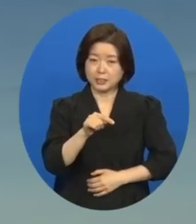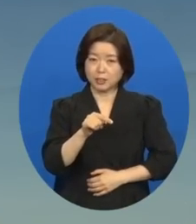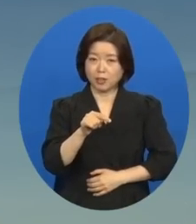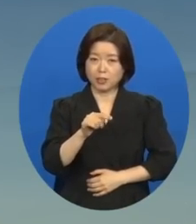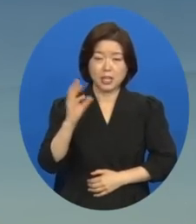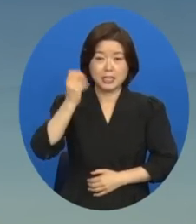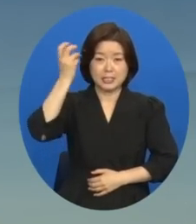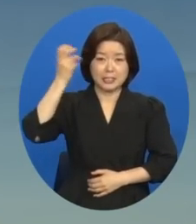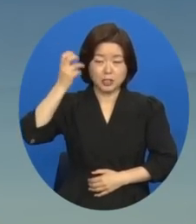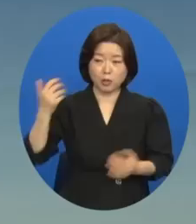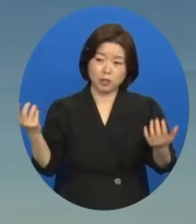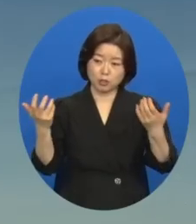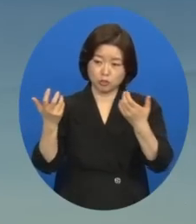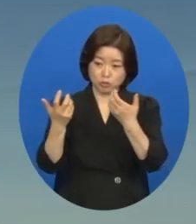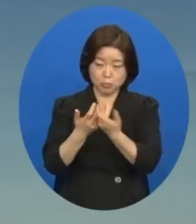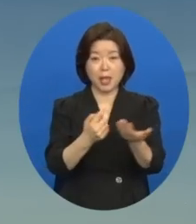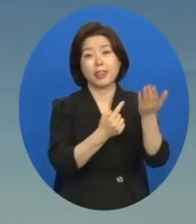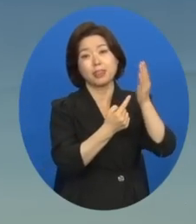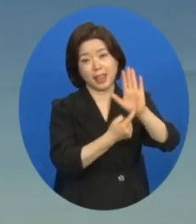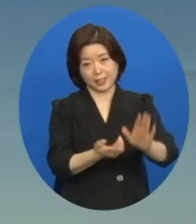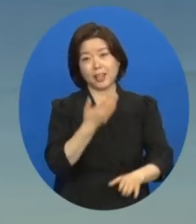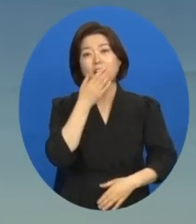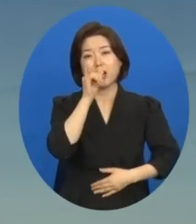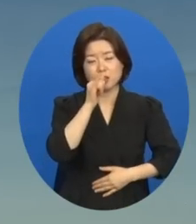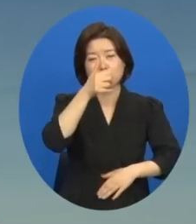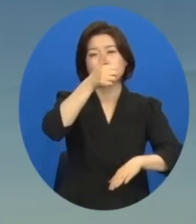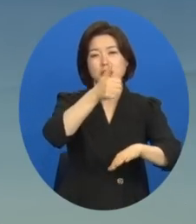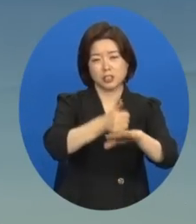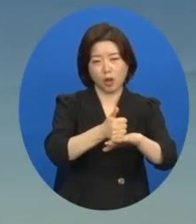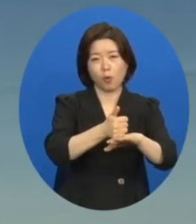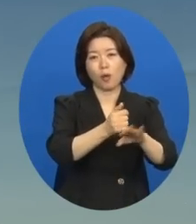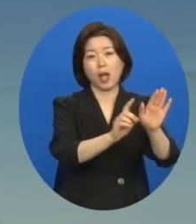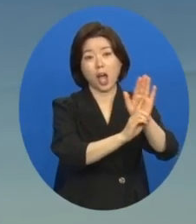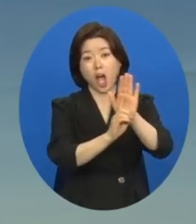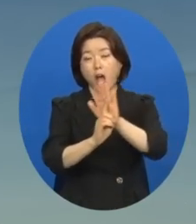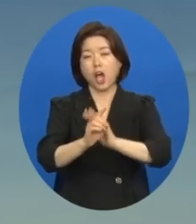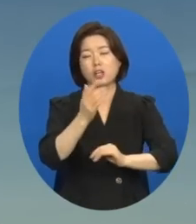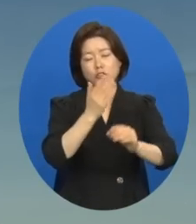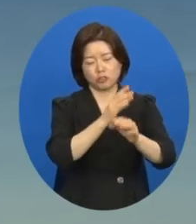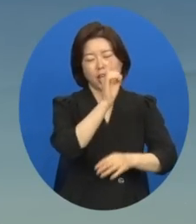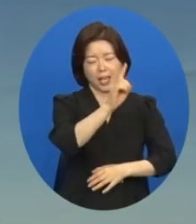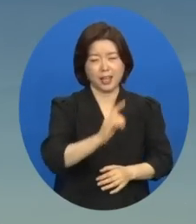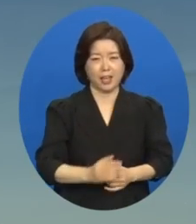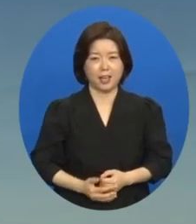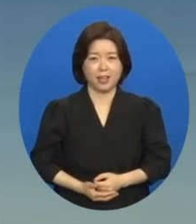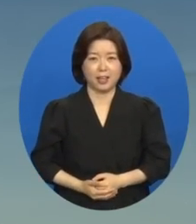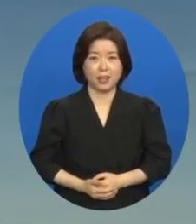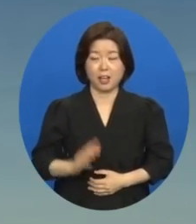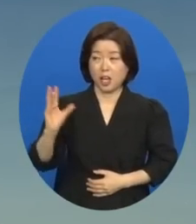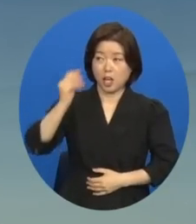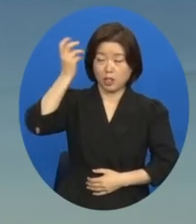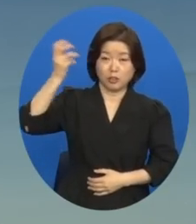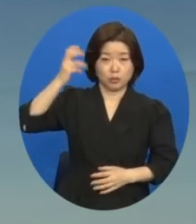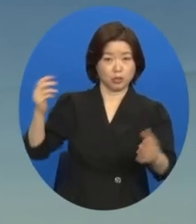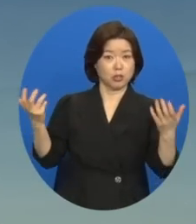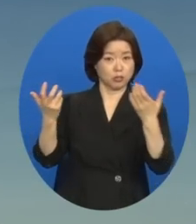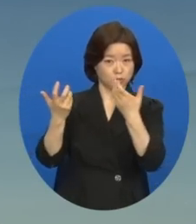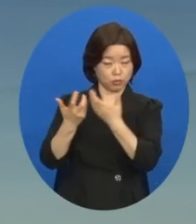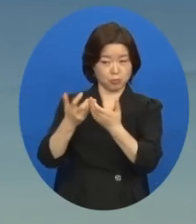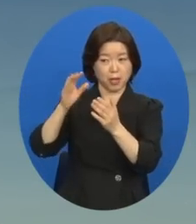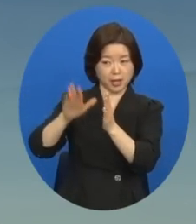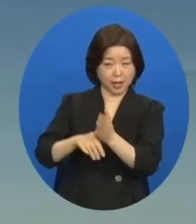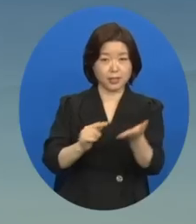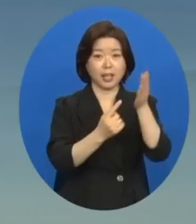성령 충만할 때 나타날 수 있는 결과들 중에 하나다라고 말해요. 성령 충만할 때